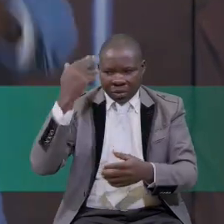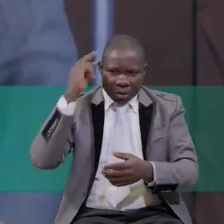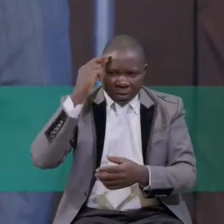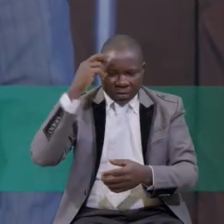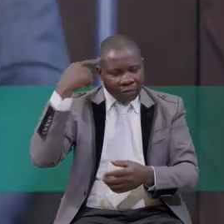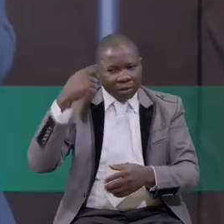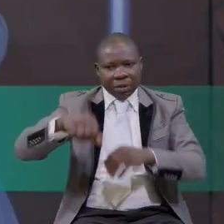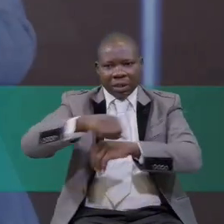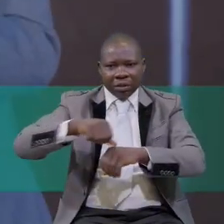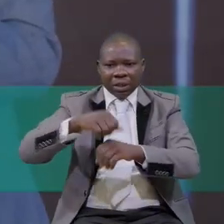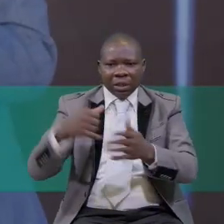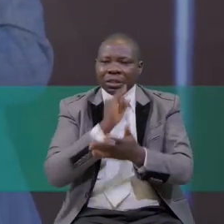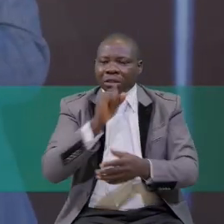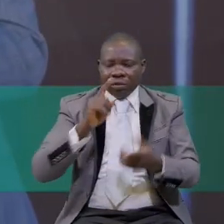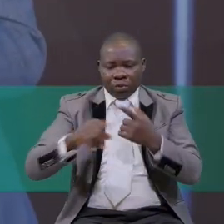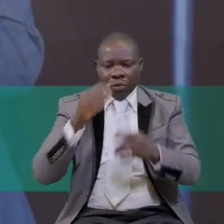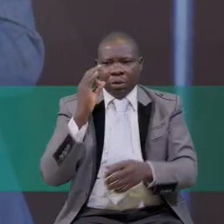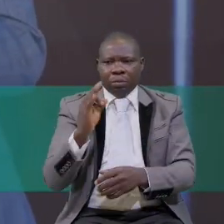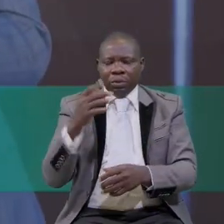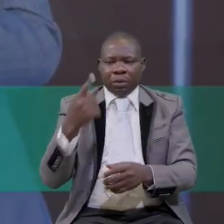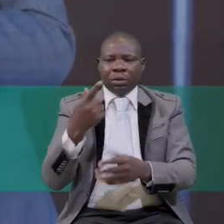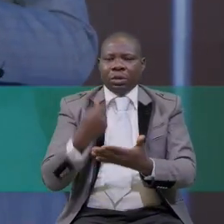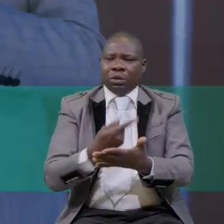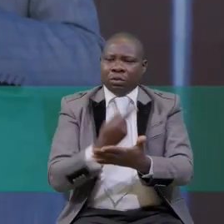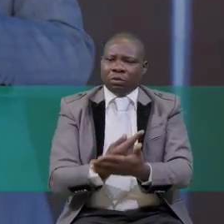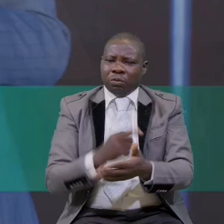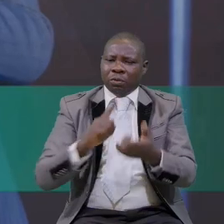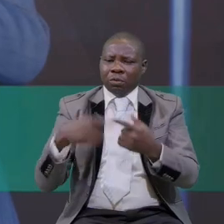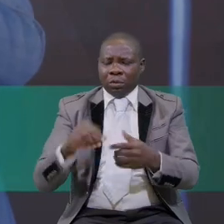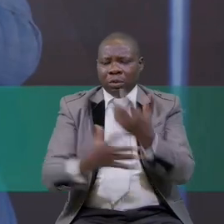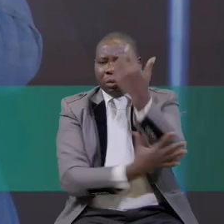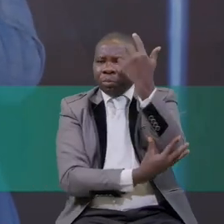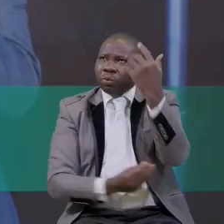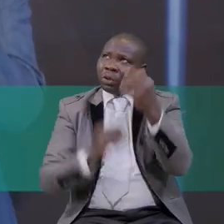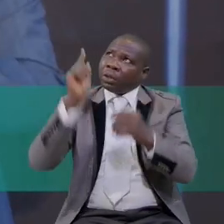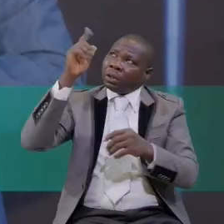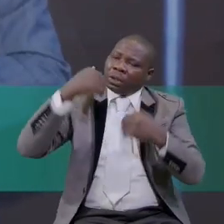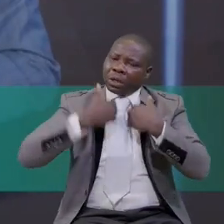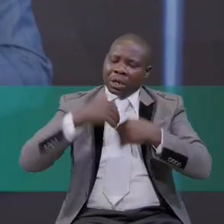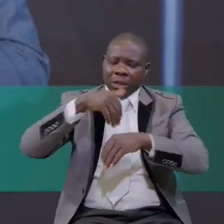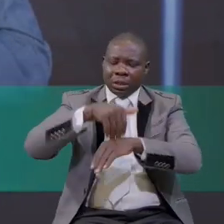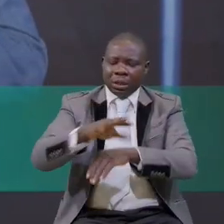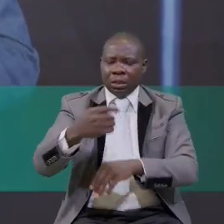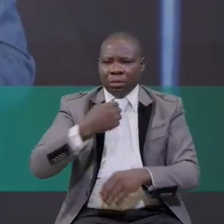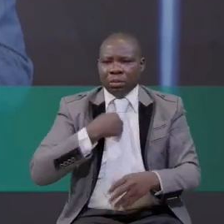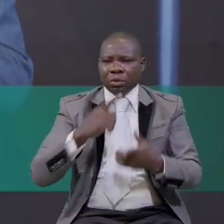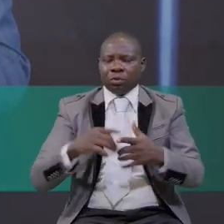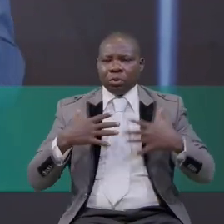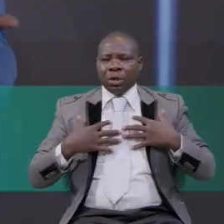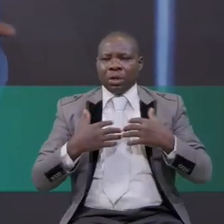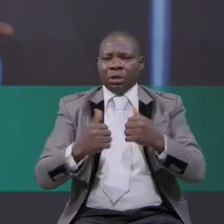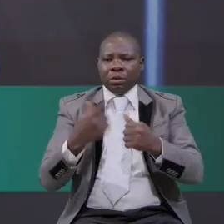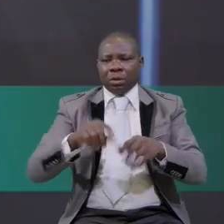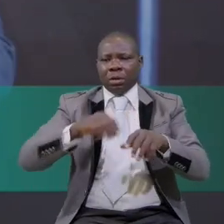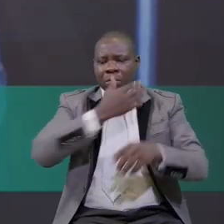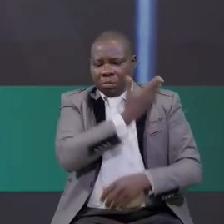l'onction. L'onction, c'est pour prêcher l'Évangile. Prêche l'évangile aux pauvres. Il m'a envoyé